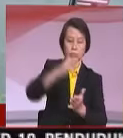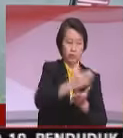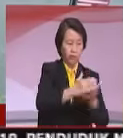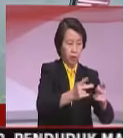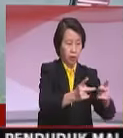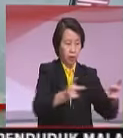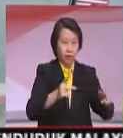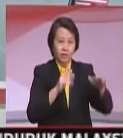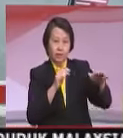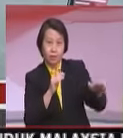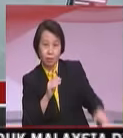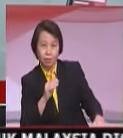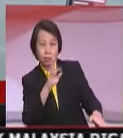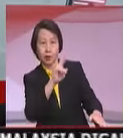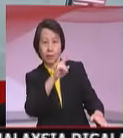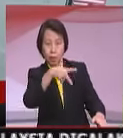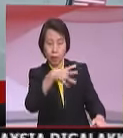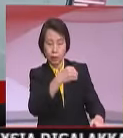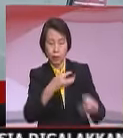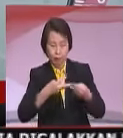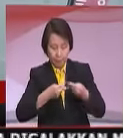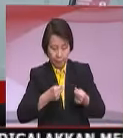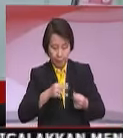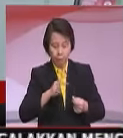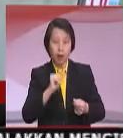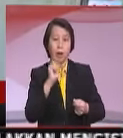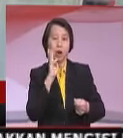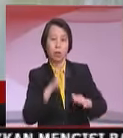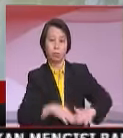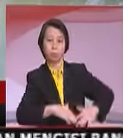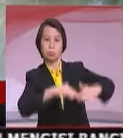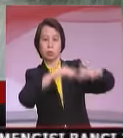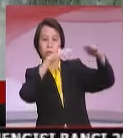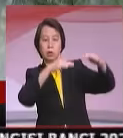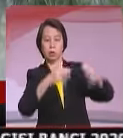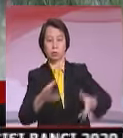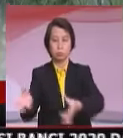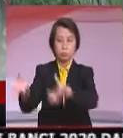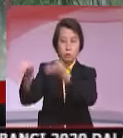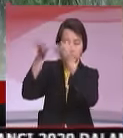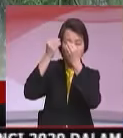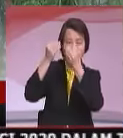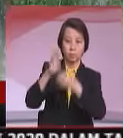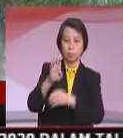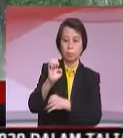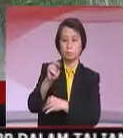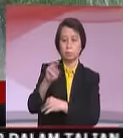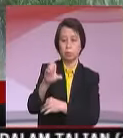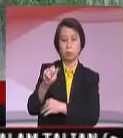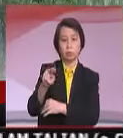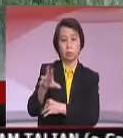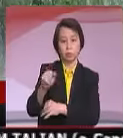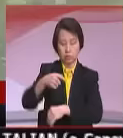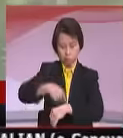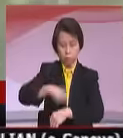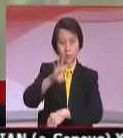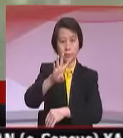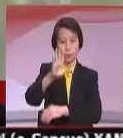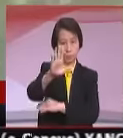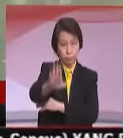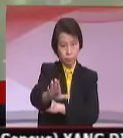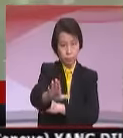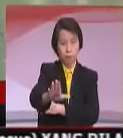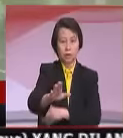kawasan rendah di sekitar Rantau Panjang dan Pasir Mas dinaiki air. Menurut info bencana banjir JKM, setakat pukul 4 petang